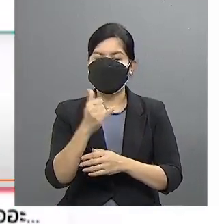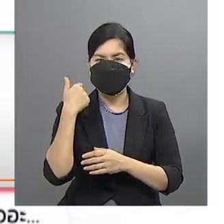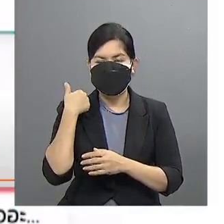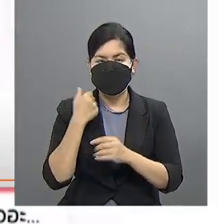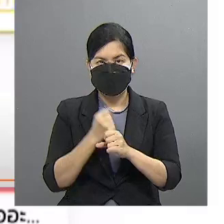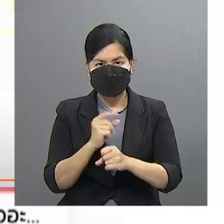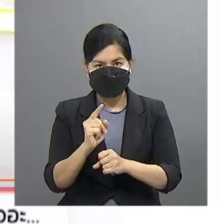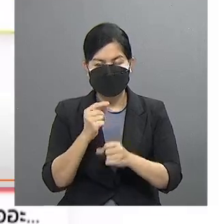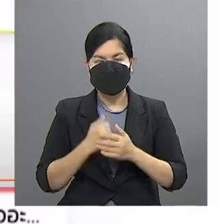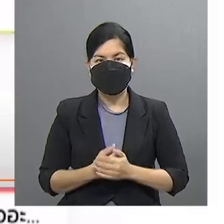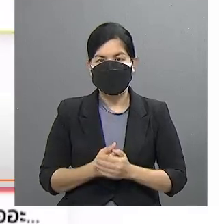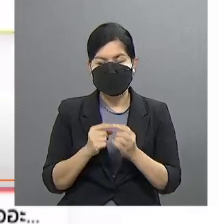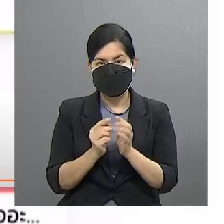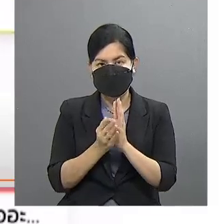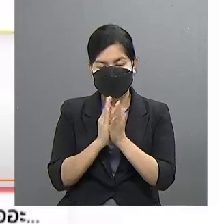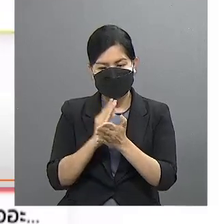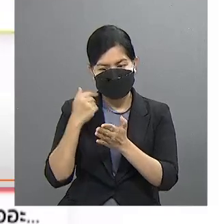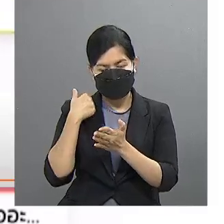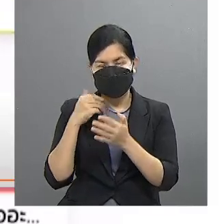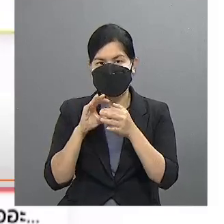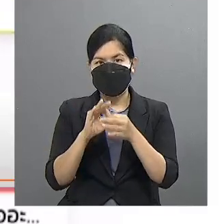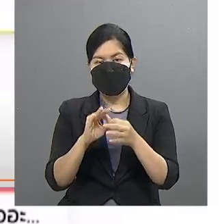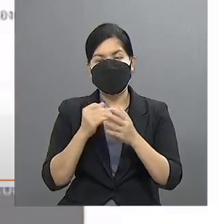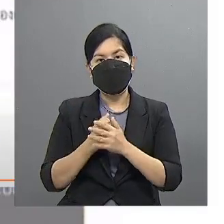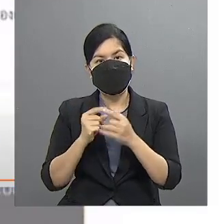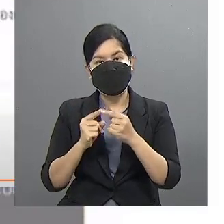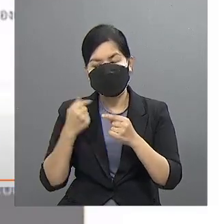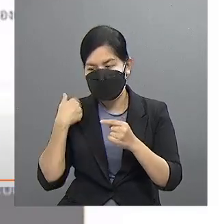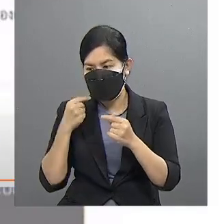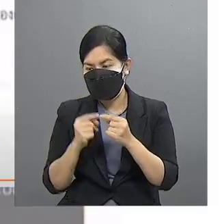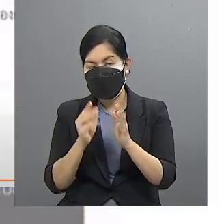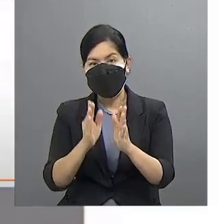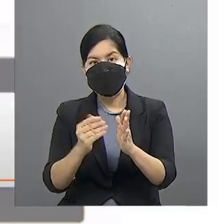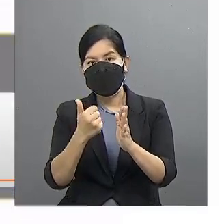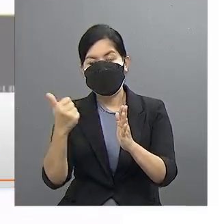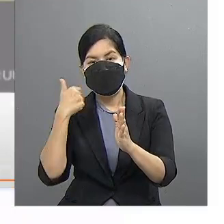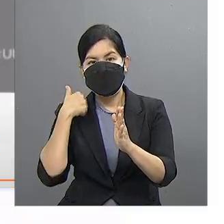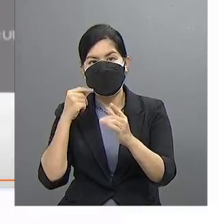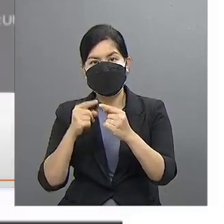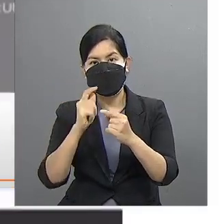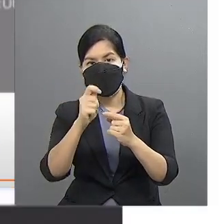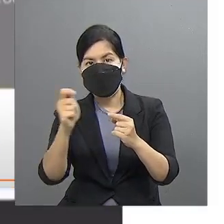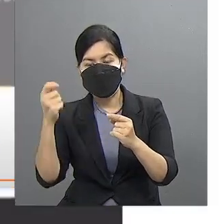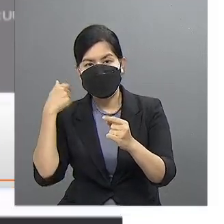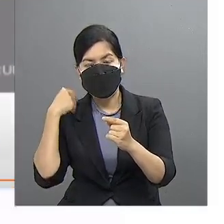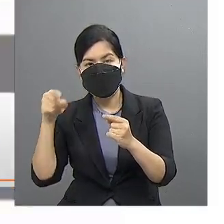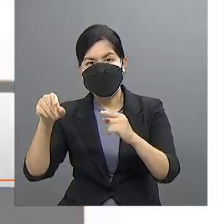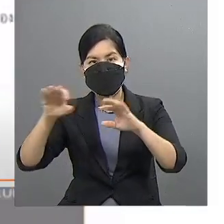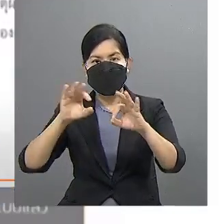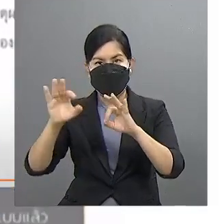การจ้างอะไรอย่างครับขึ้นมาหรือเปล่าในอนาคตครับแต่ว่าณตอนนี้คือเรากำลังจะวางเขาเรียกว่า infrastructure